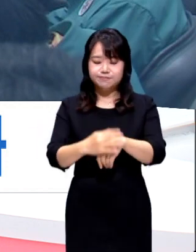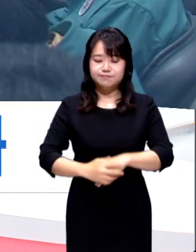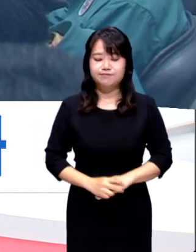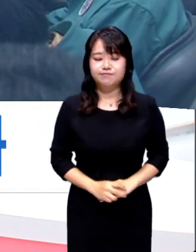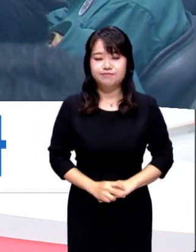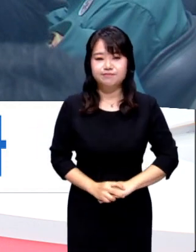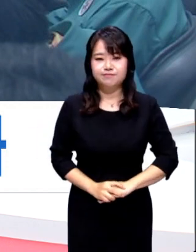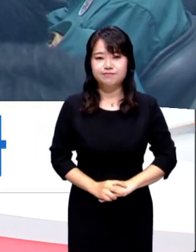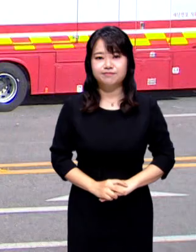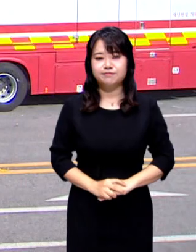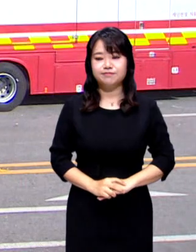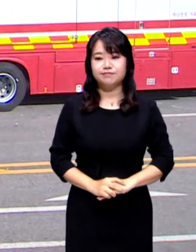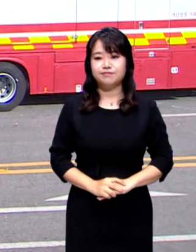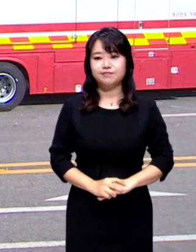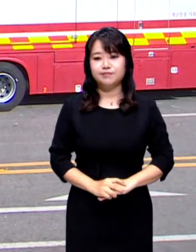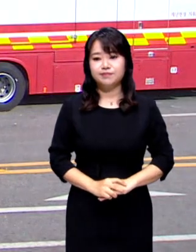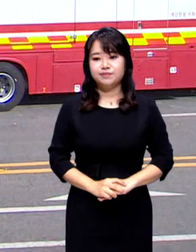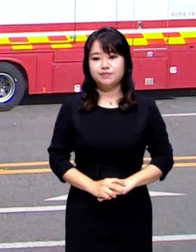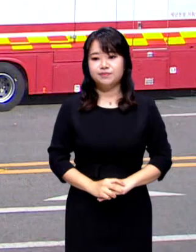보도해드립니다.